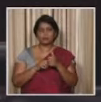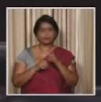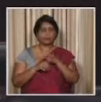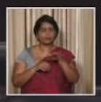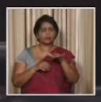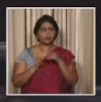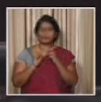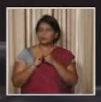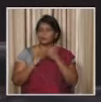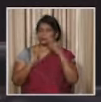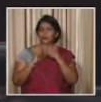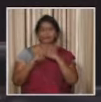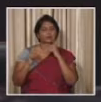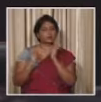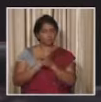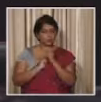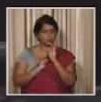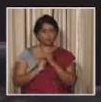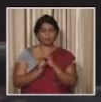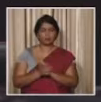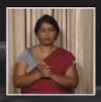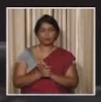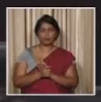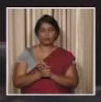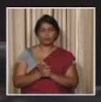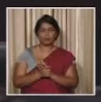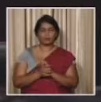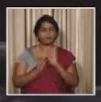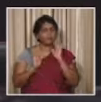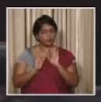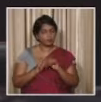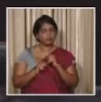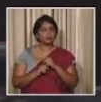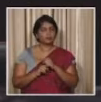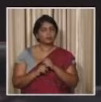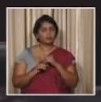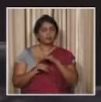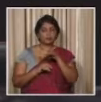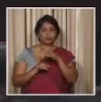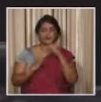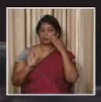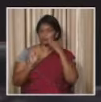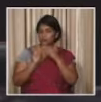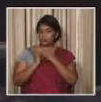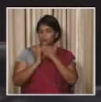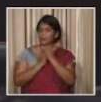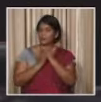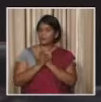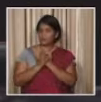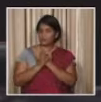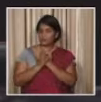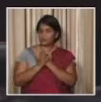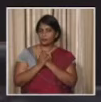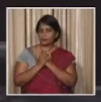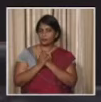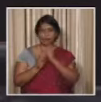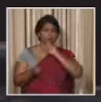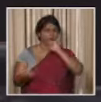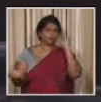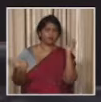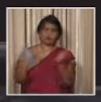සමාජ සම්මුතියන් වෙනස් වෙන්නත් ඕනේ. නමුත් ඒ සමාජ සම්මුතියන්